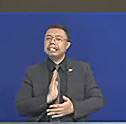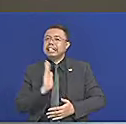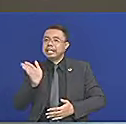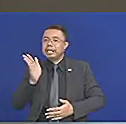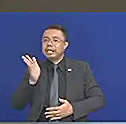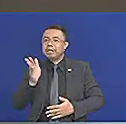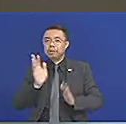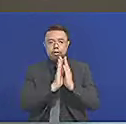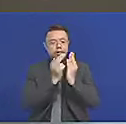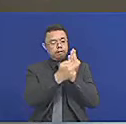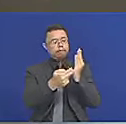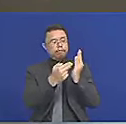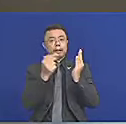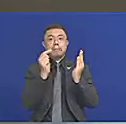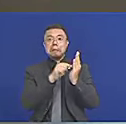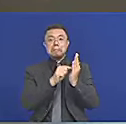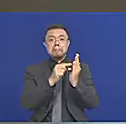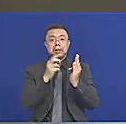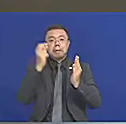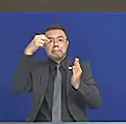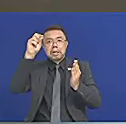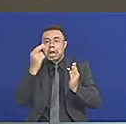mengikuti firman ini dengan benar,